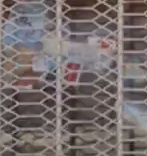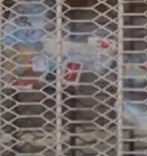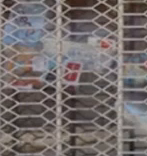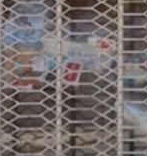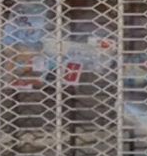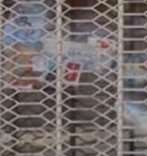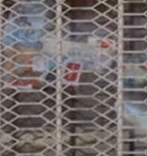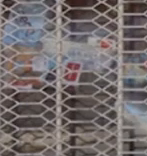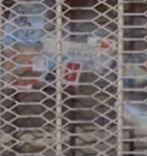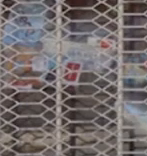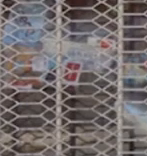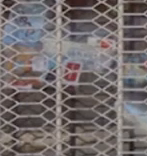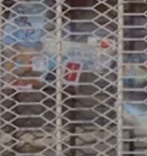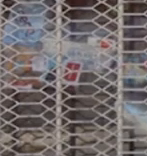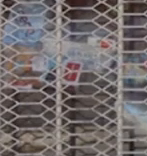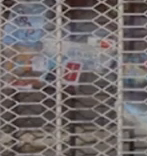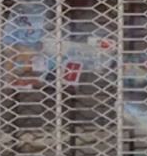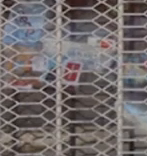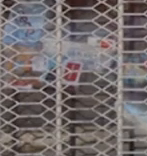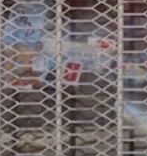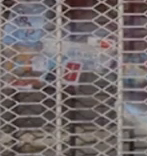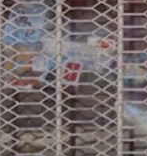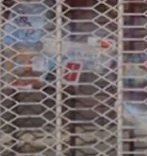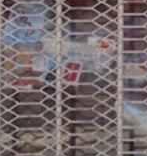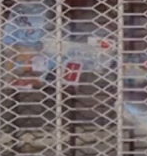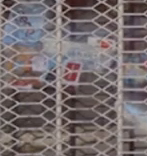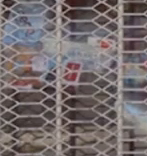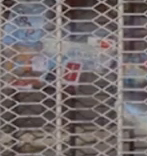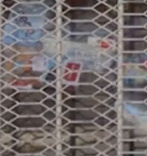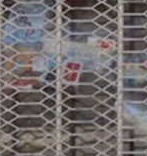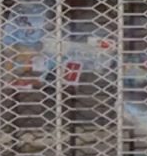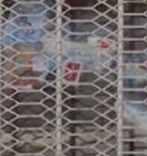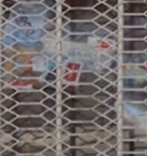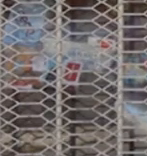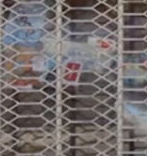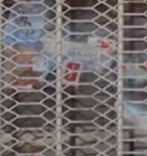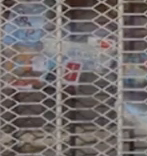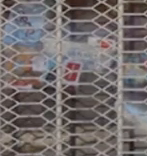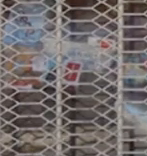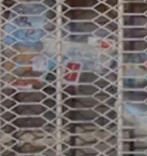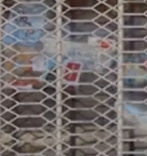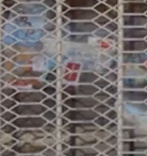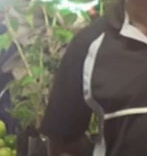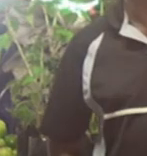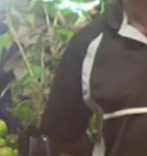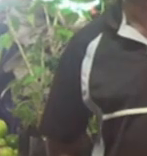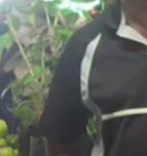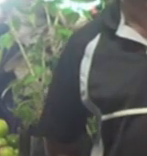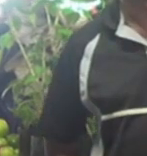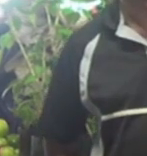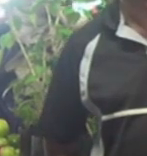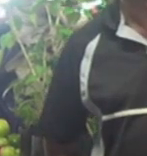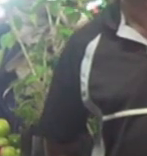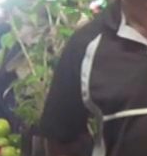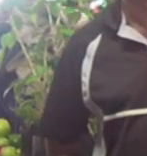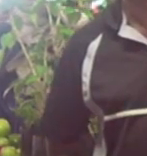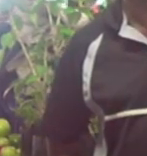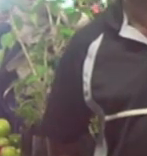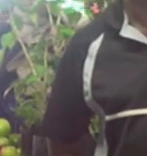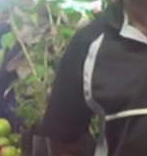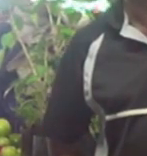मेरा नाम शुभ है मैं टावर टाउन में रहता हूं एंड आई लव लिसनिंग टू मिर्ची एफएम इट्स हॉट माय नेम इज कार्तिक